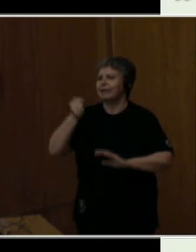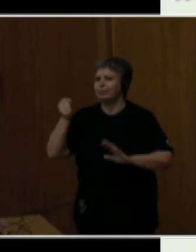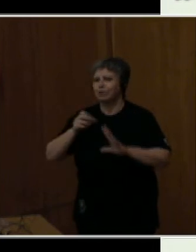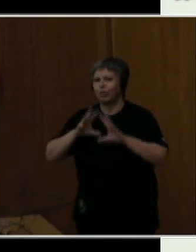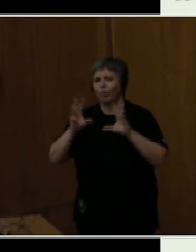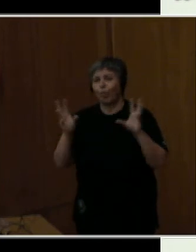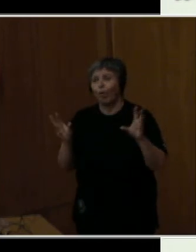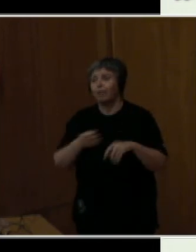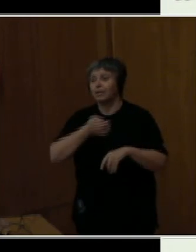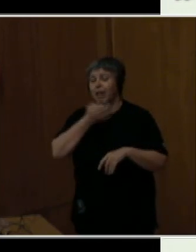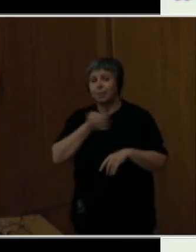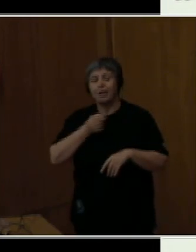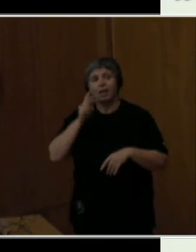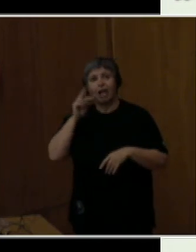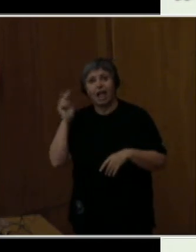έξυπνες συσκευές παντού.